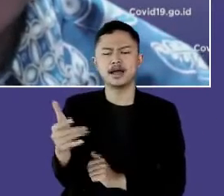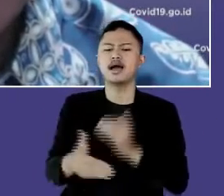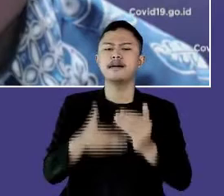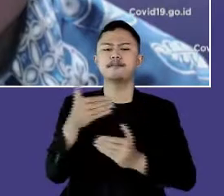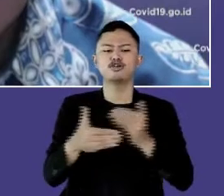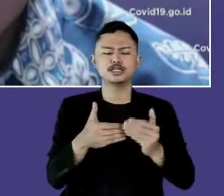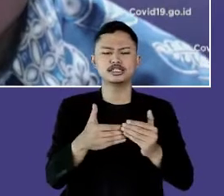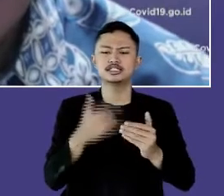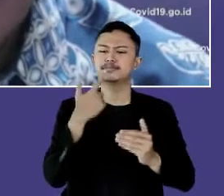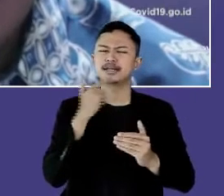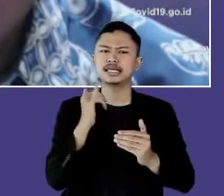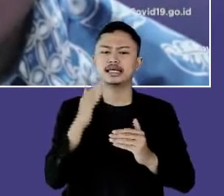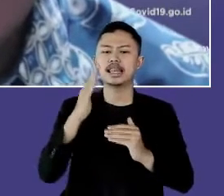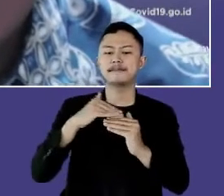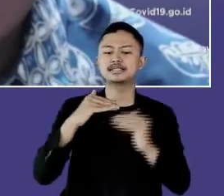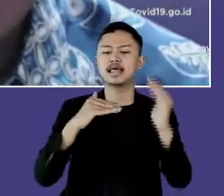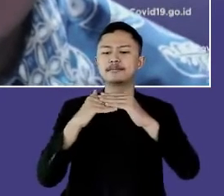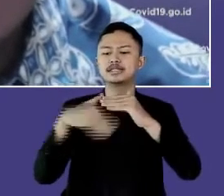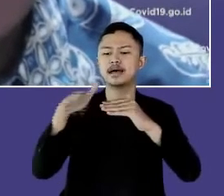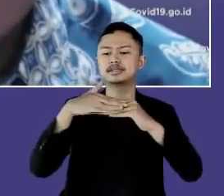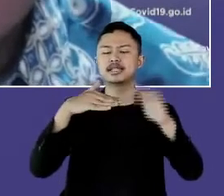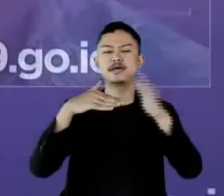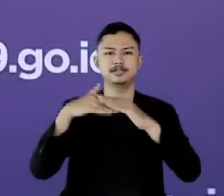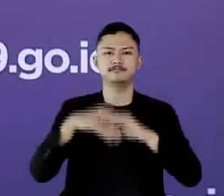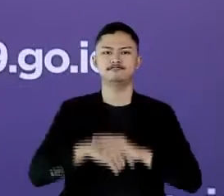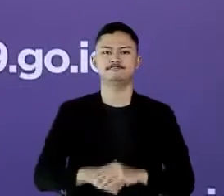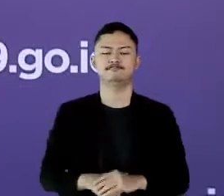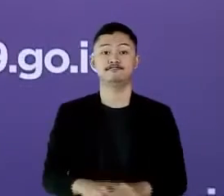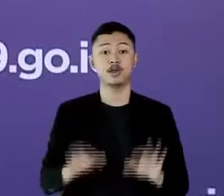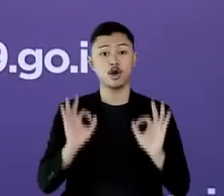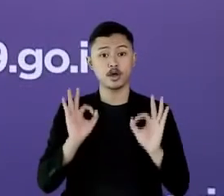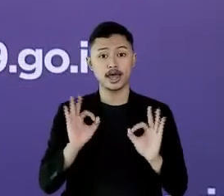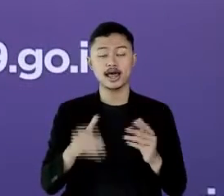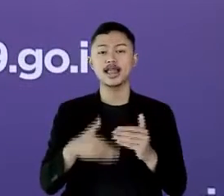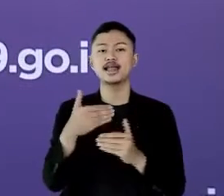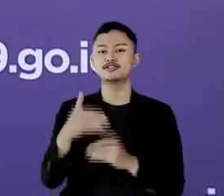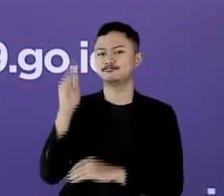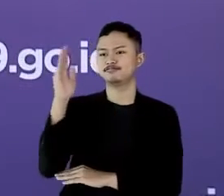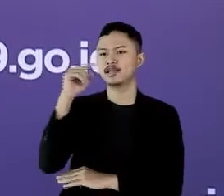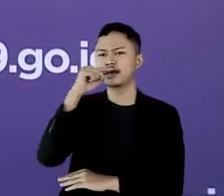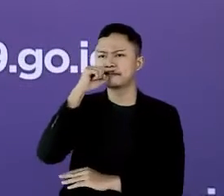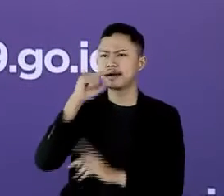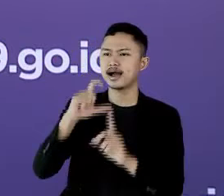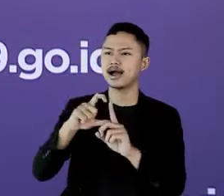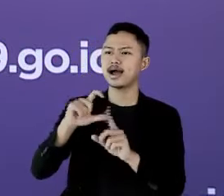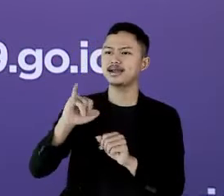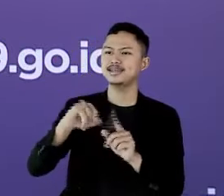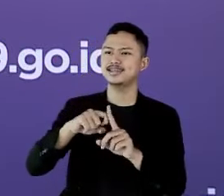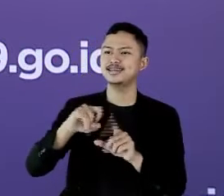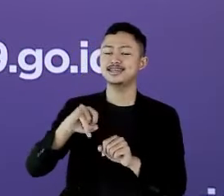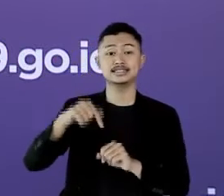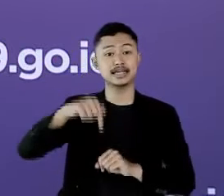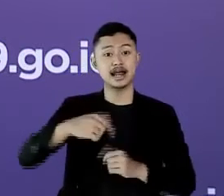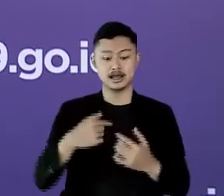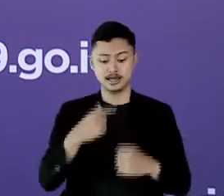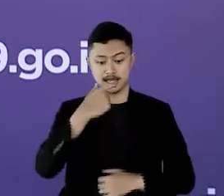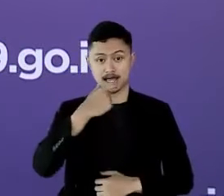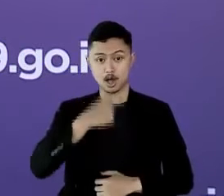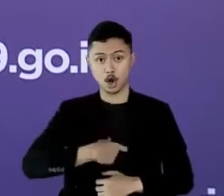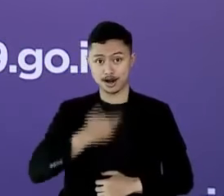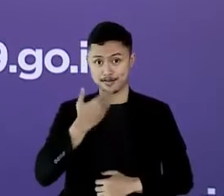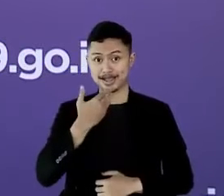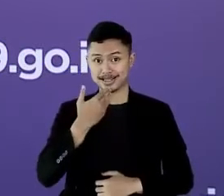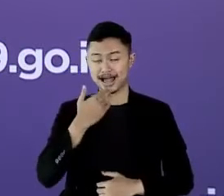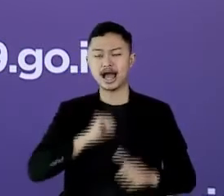ya. Harus berlapis seperti yang ada tadi sampaikan. Baik, saya ke Pak Diki. Pak Diki, kita manusia tentu saja tidak bisa lepas dari aktivitas sosial dan juga